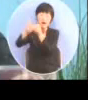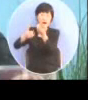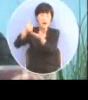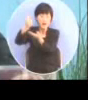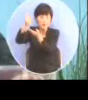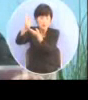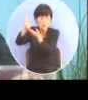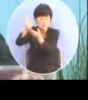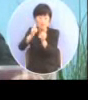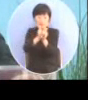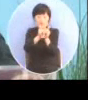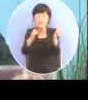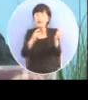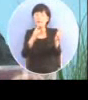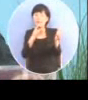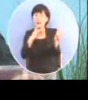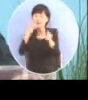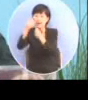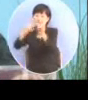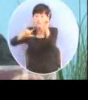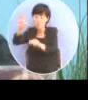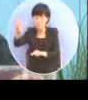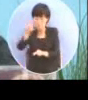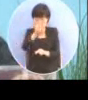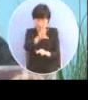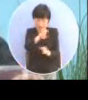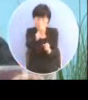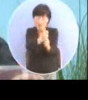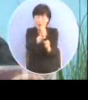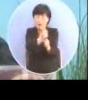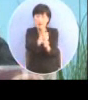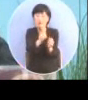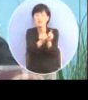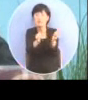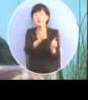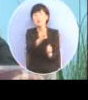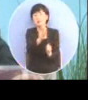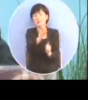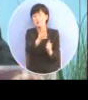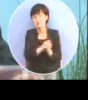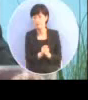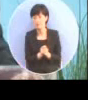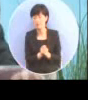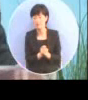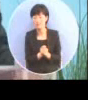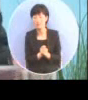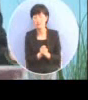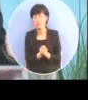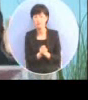형상대로 창조돼. Duy nhất con người được tạo dựng theo hình ảnh của Đức Chúa Trời. 그래서